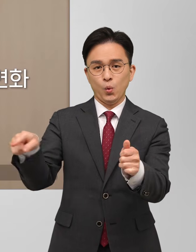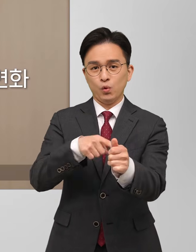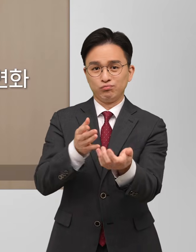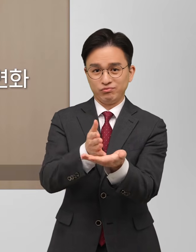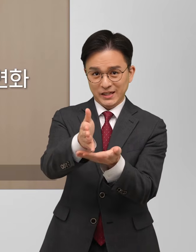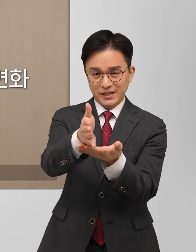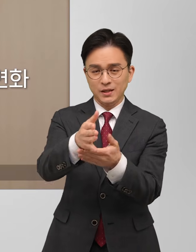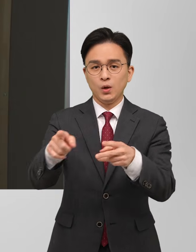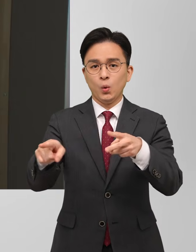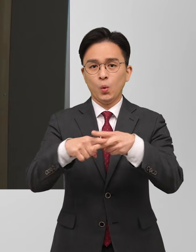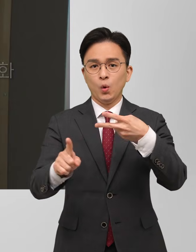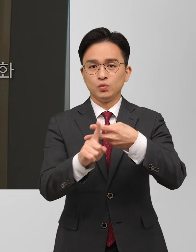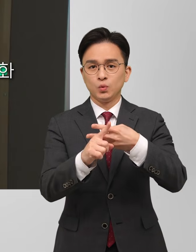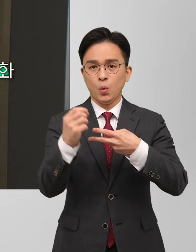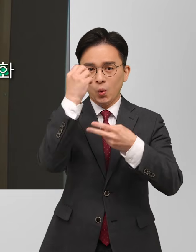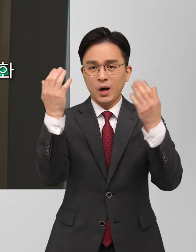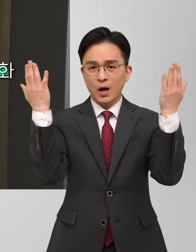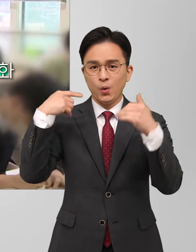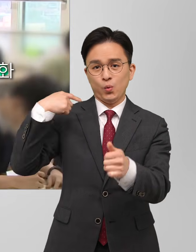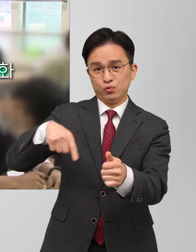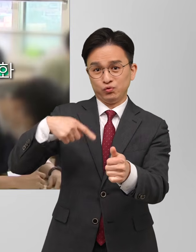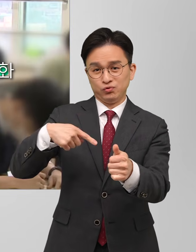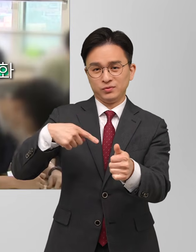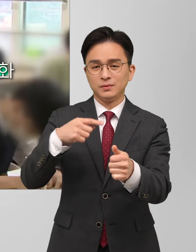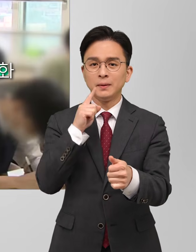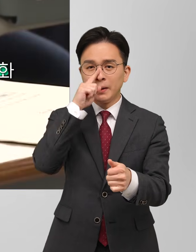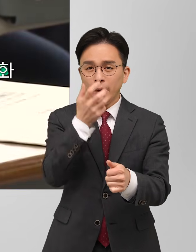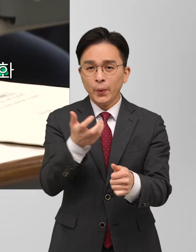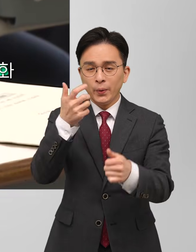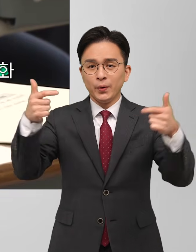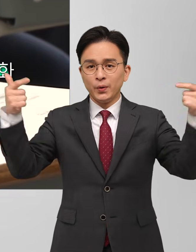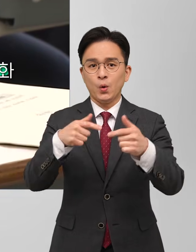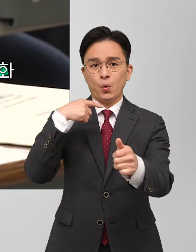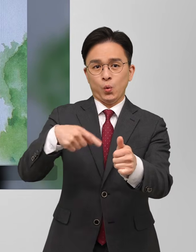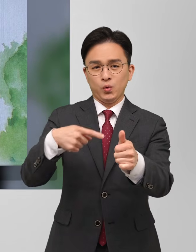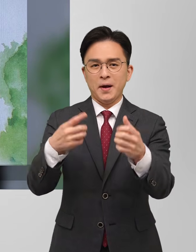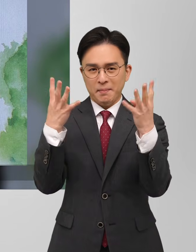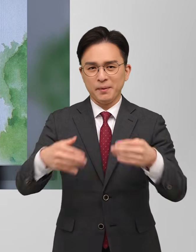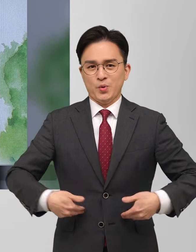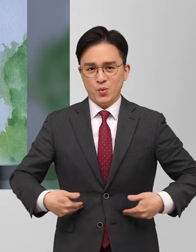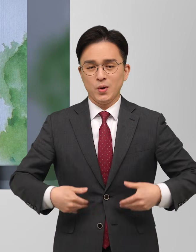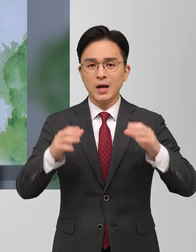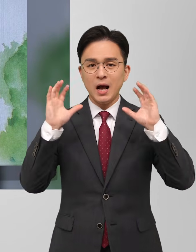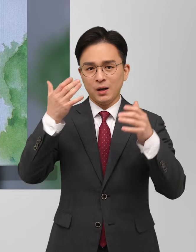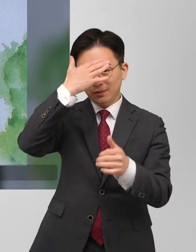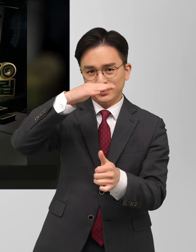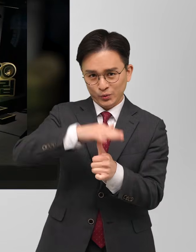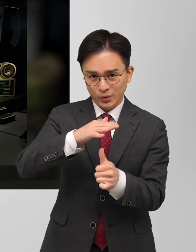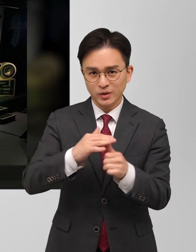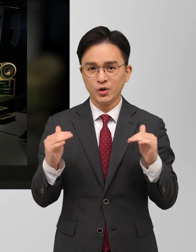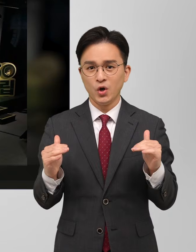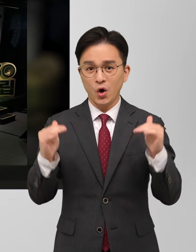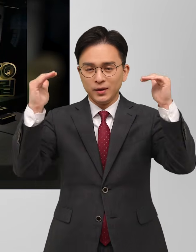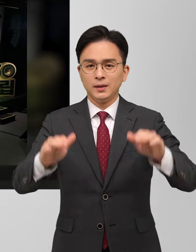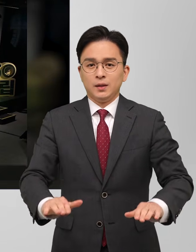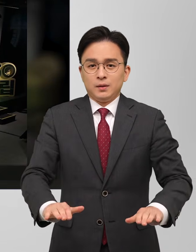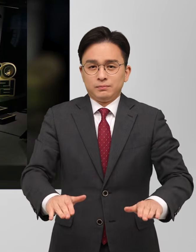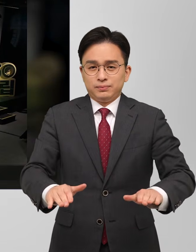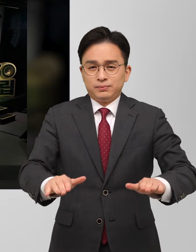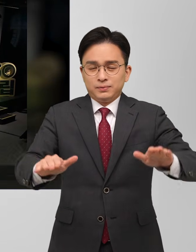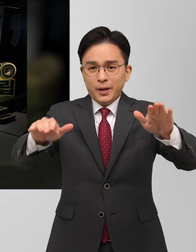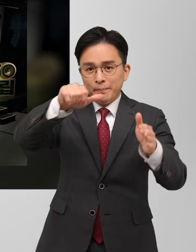마지막으로 교육에 있어서는 교육과정 내 탄소중립 체계 및 내용을 강화하고 아동, 청소년, 성인 등